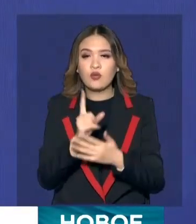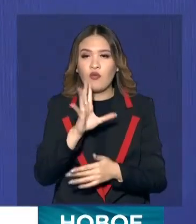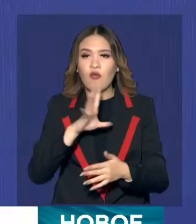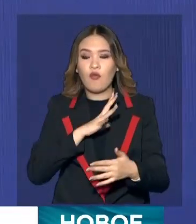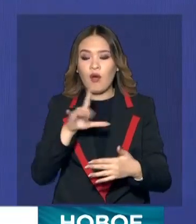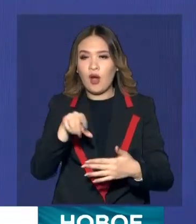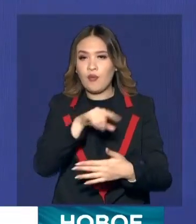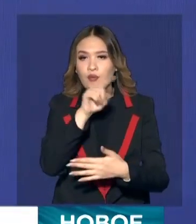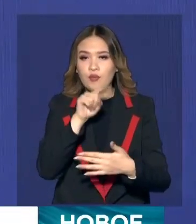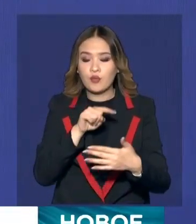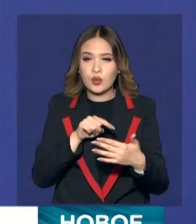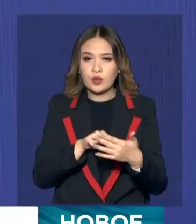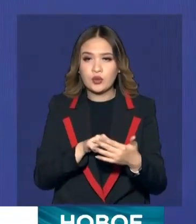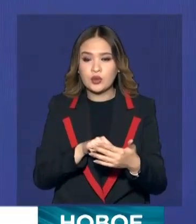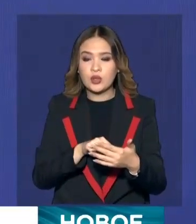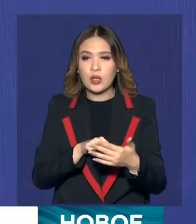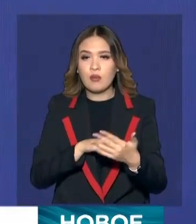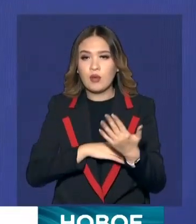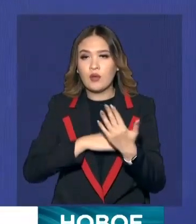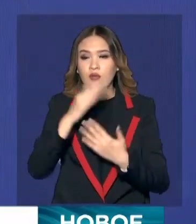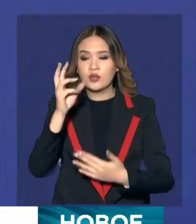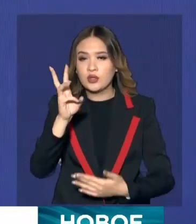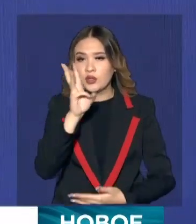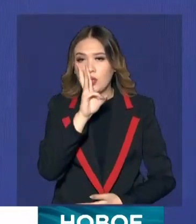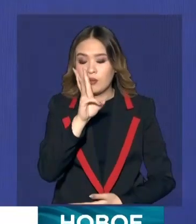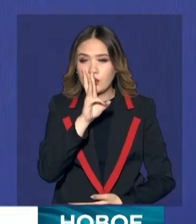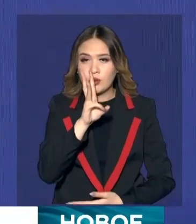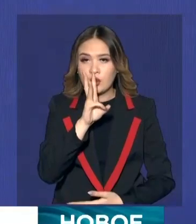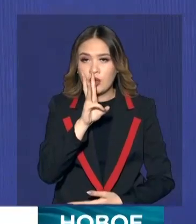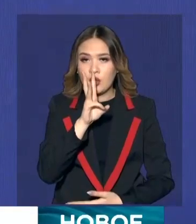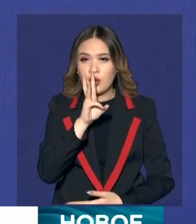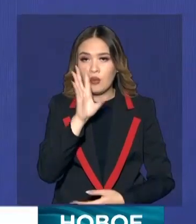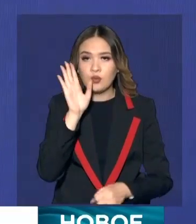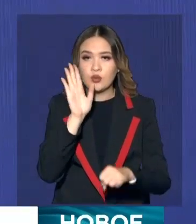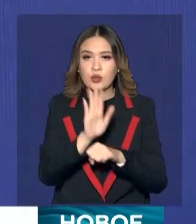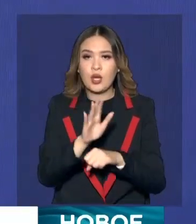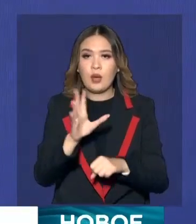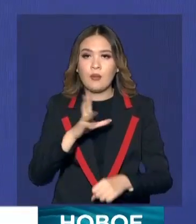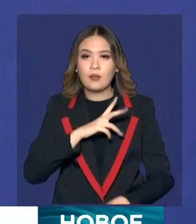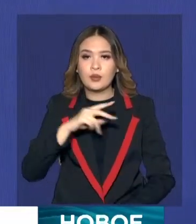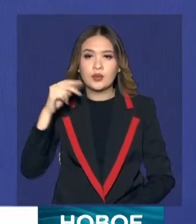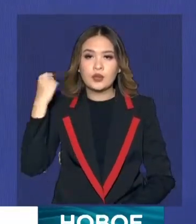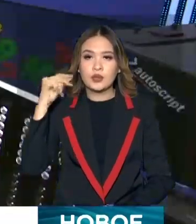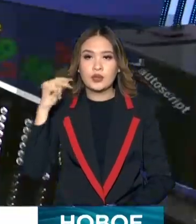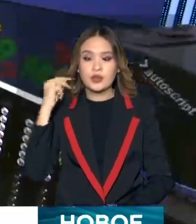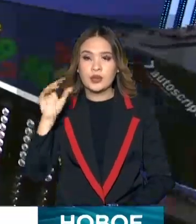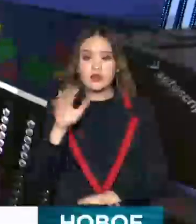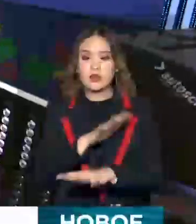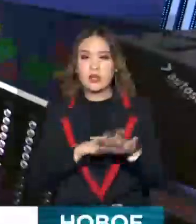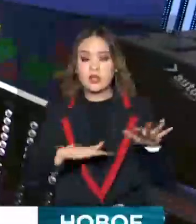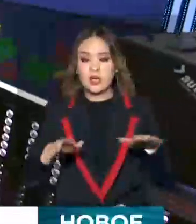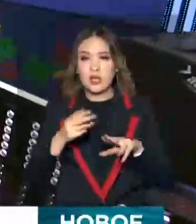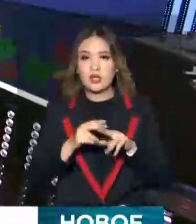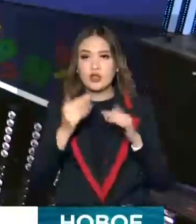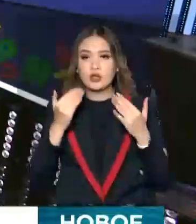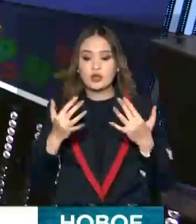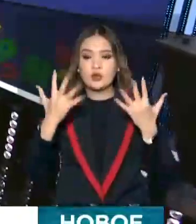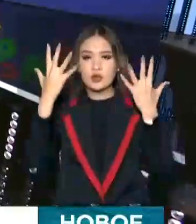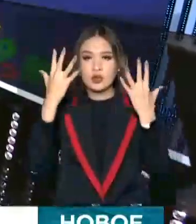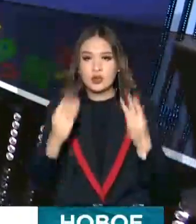вопрос повышения заработной платы по поручению президента страны. Поэтому на сегодняшний